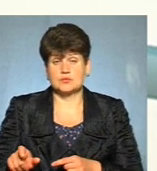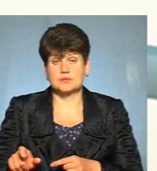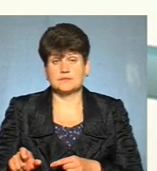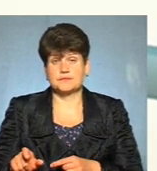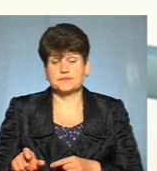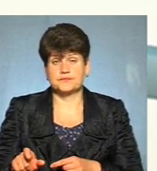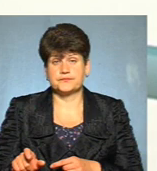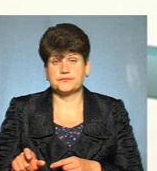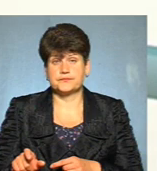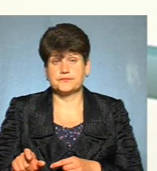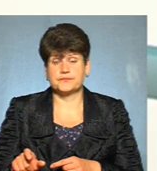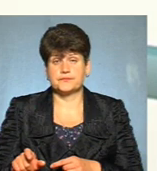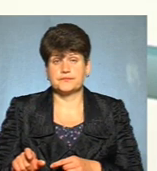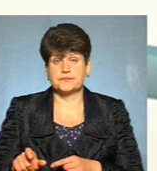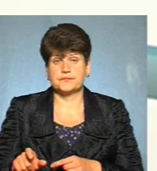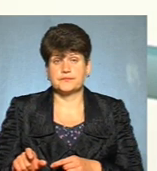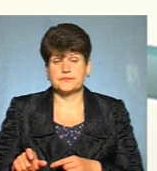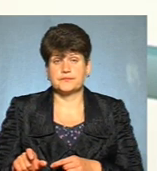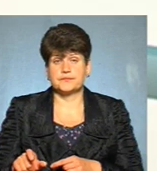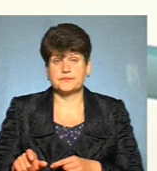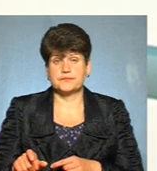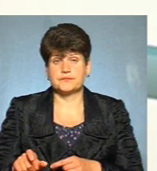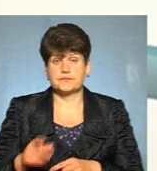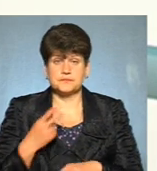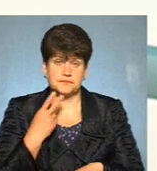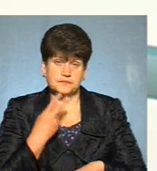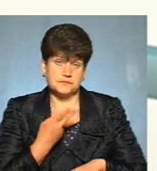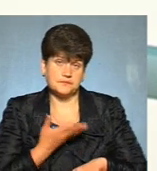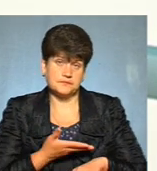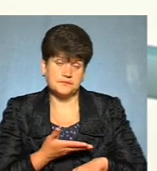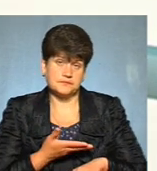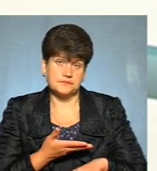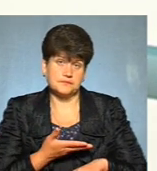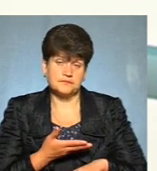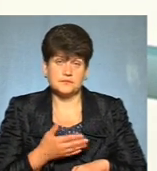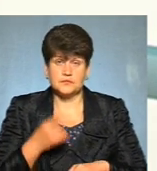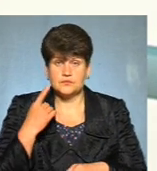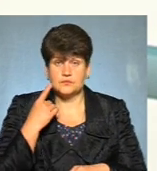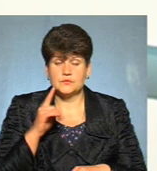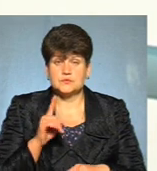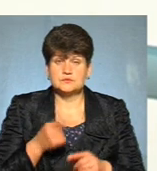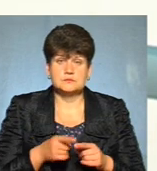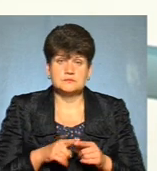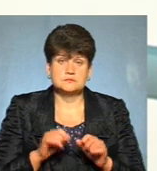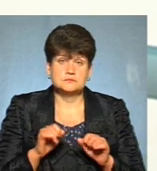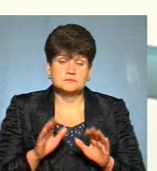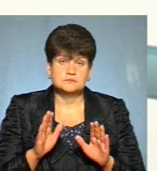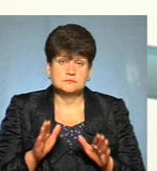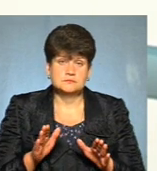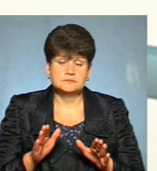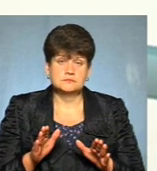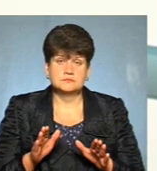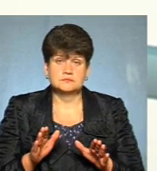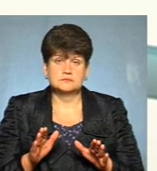на ось таку еритему з розумінням того, що це може бути після нападу кліща.